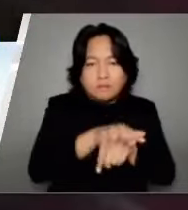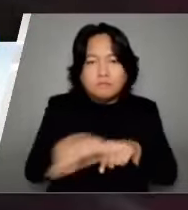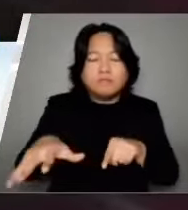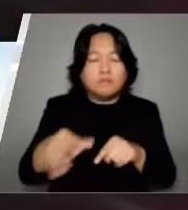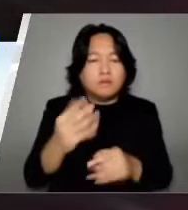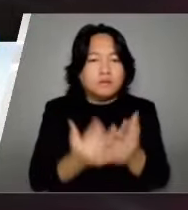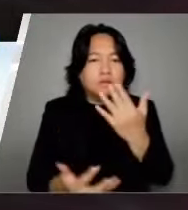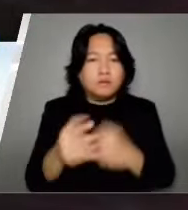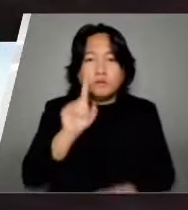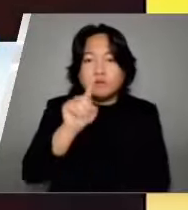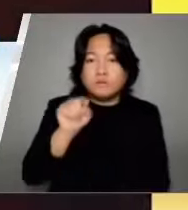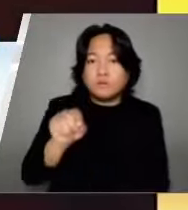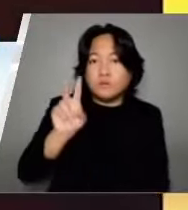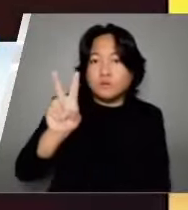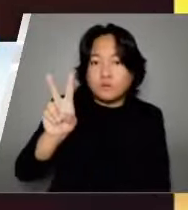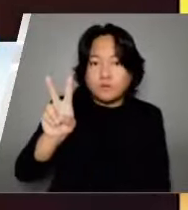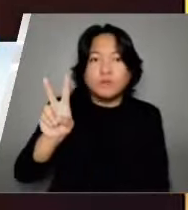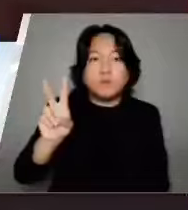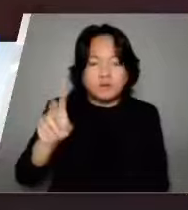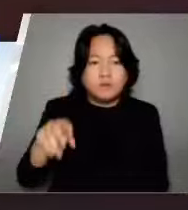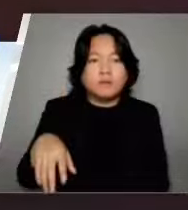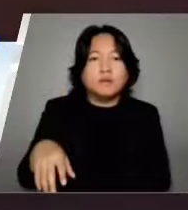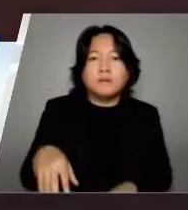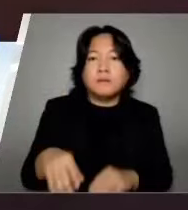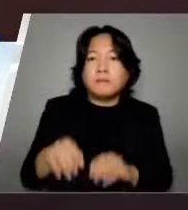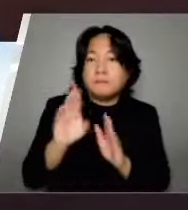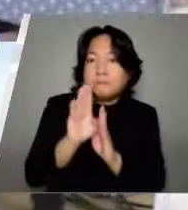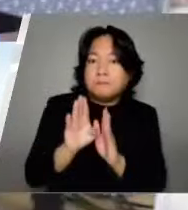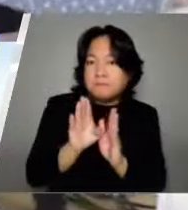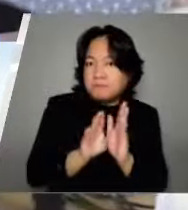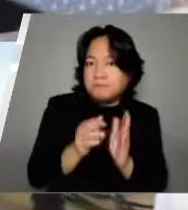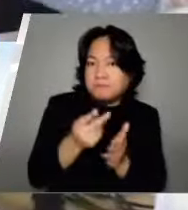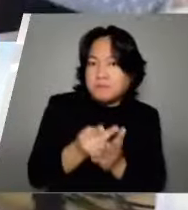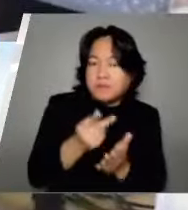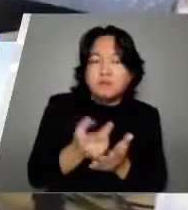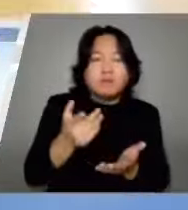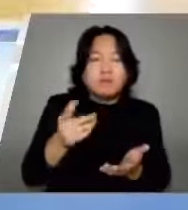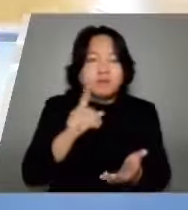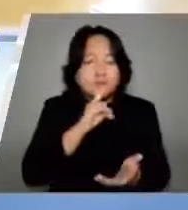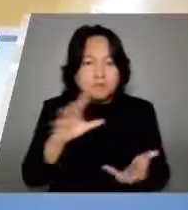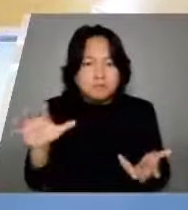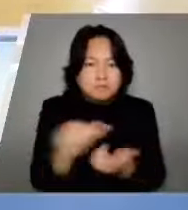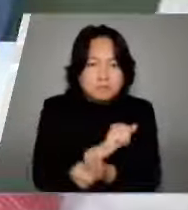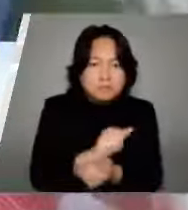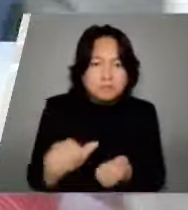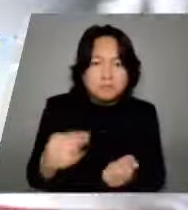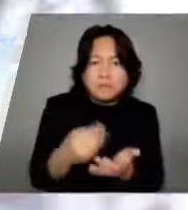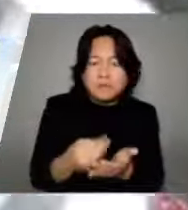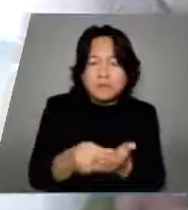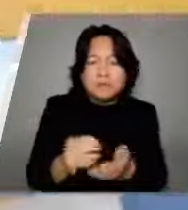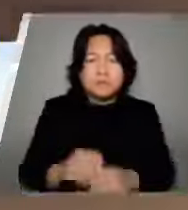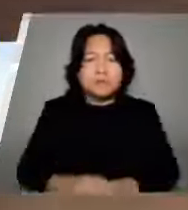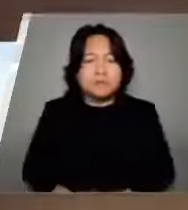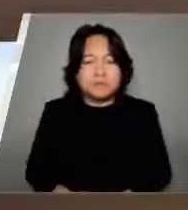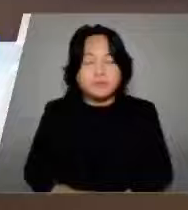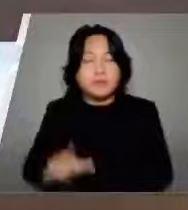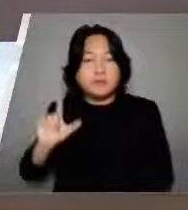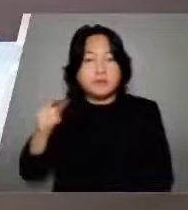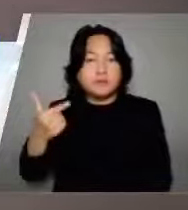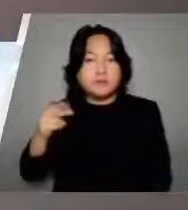pinsala. Walang nasaktan pero nasa 100 residente ang apektado. Nagpaabot ng tulong ang Talisay City LGU.